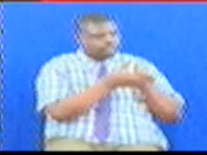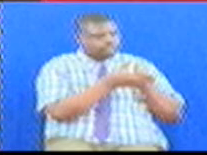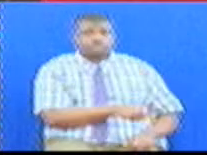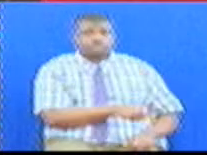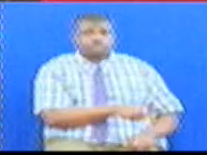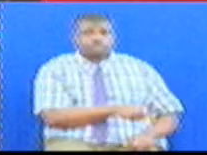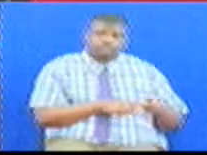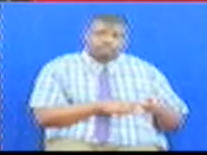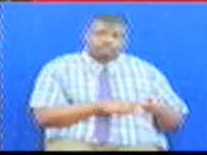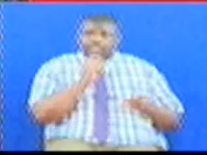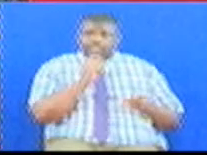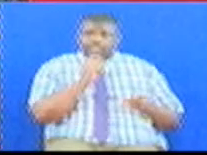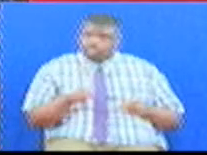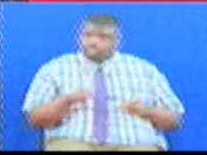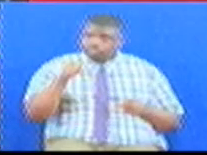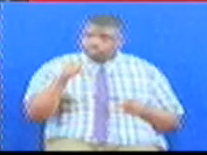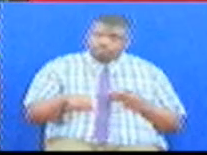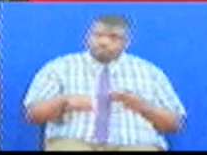naibu spika wewe,